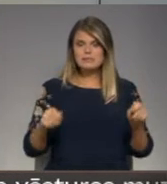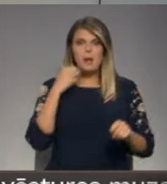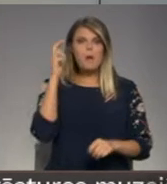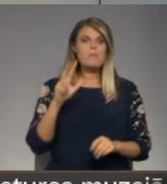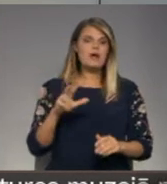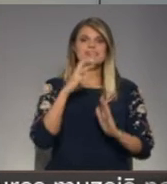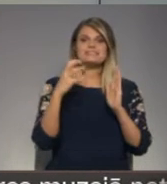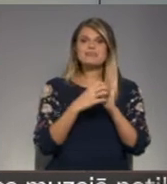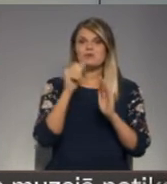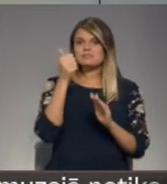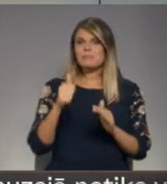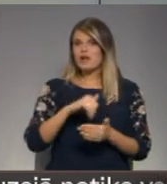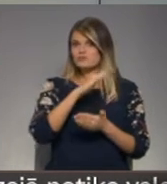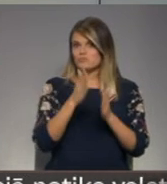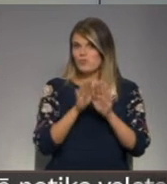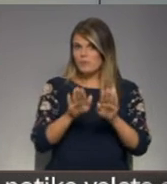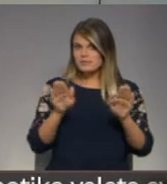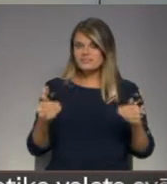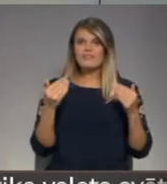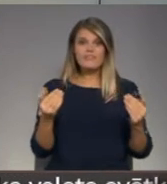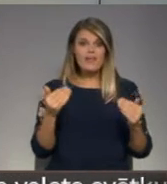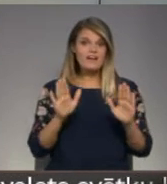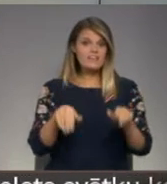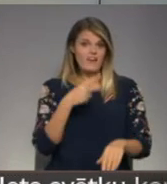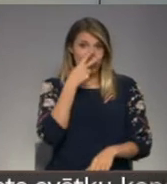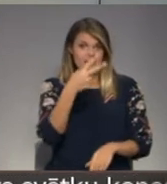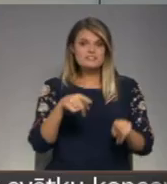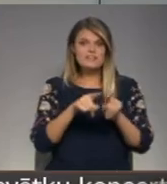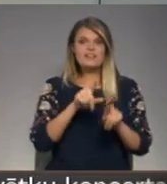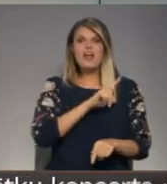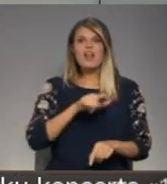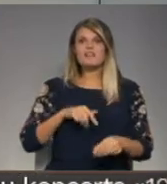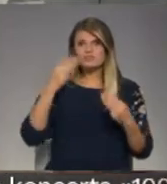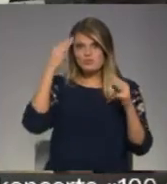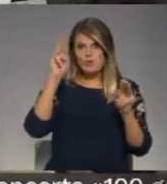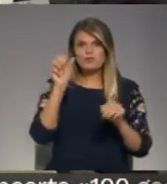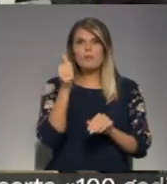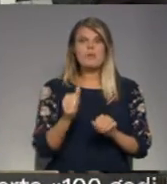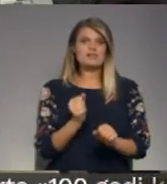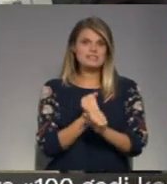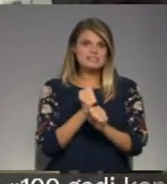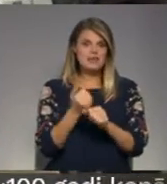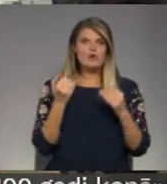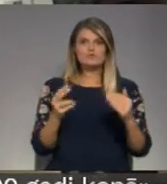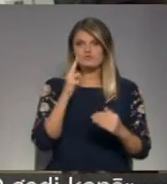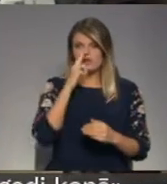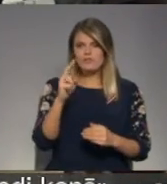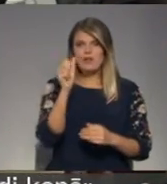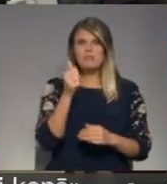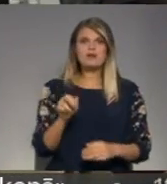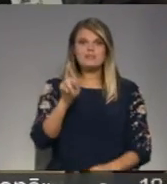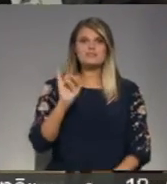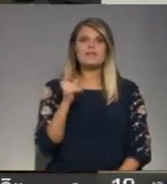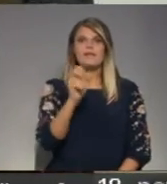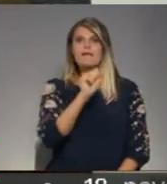mākslas kopizstāde, tagad apskatām arī latviešu laikmetīgās mākslas darbi. Šonedēļ Rikāra Mākslas fonda galerija atklāta